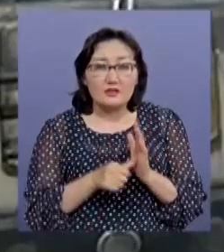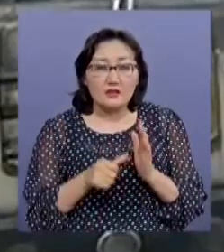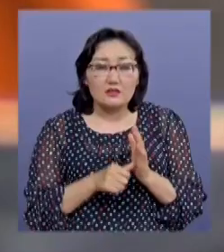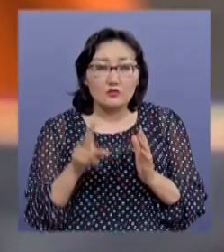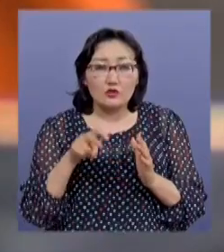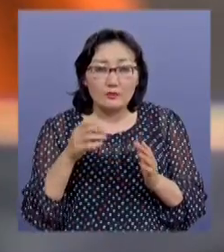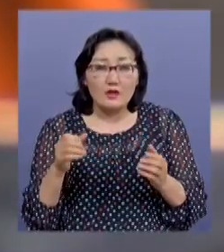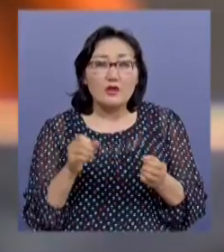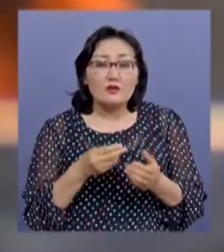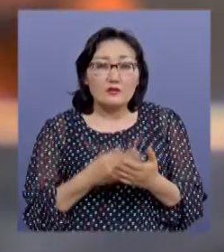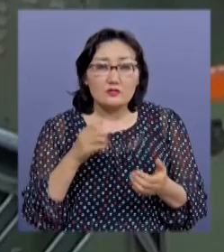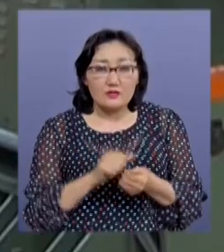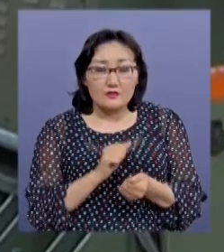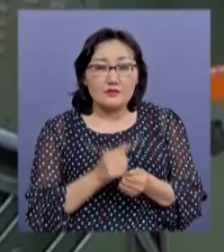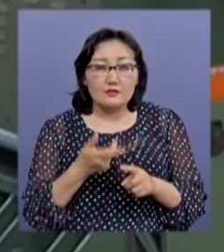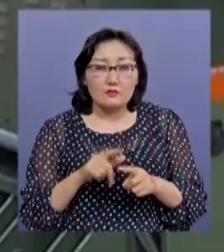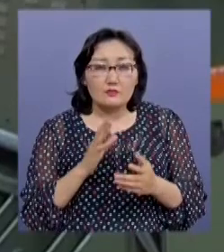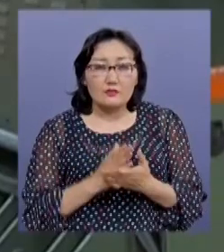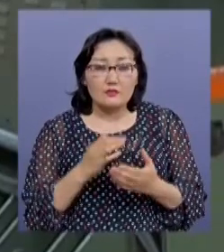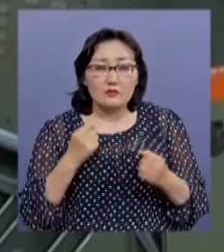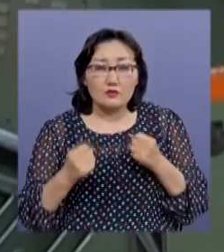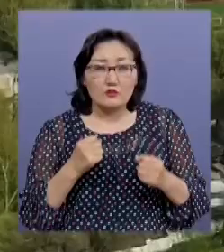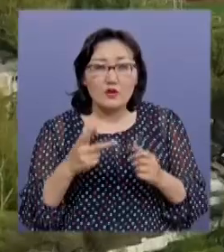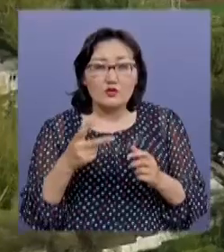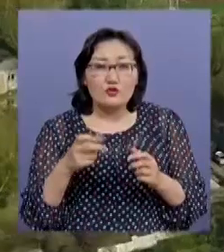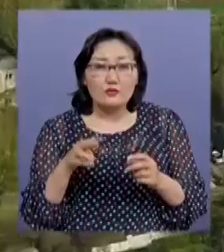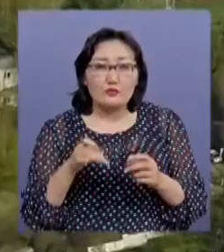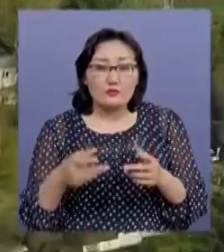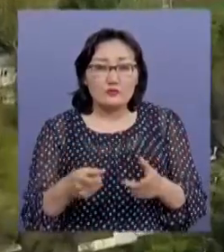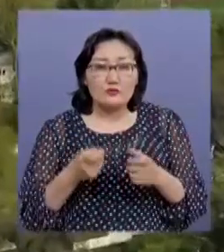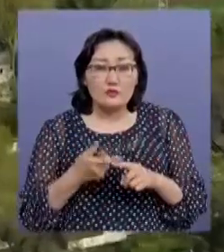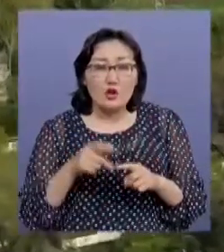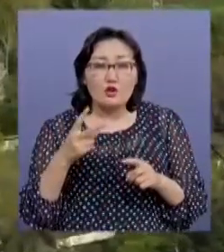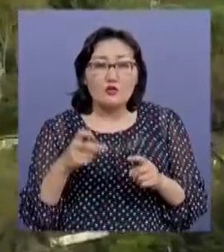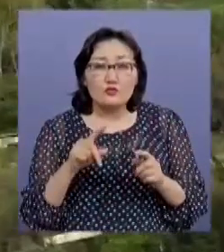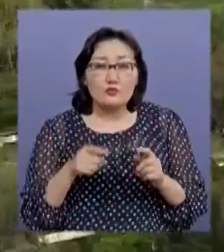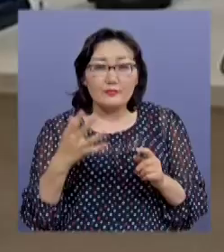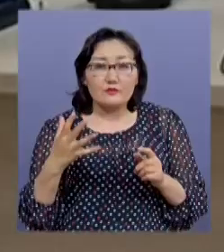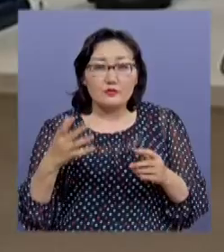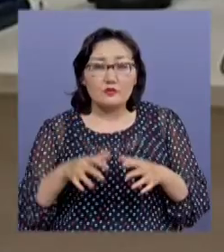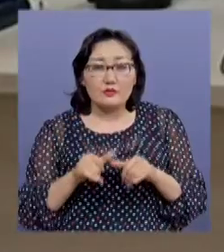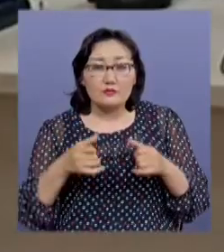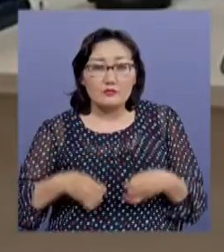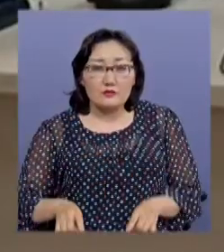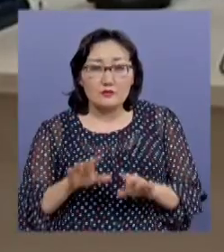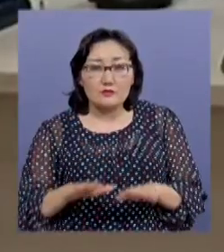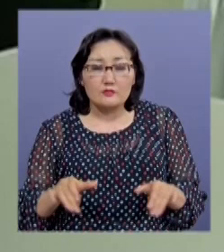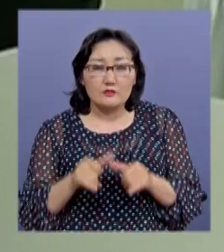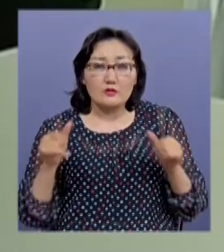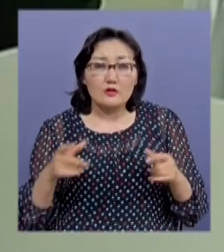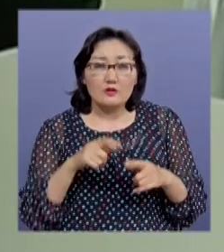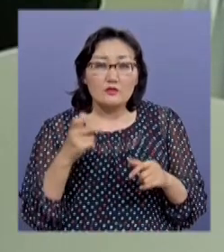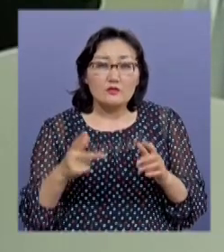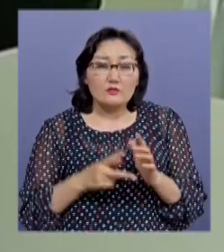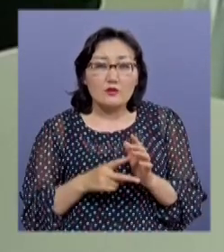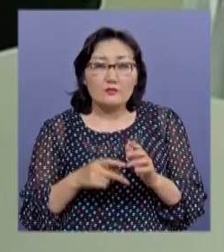тағы бар. Тұрақтылықтың арқасында 300 миллиард доллар инвестиция тартылған. Халық саны 3,5 миллион адамға көбейді. 219 жаңа аурухана,